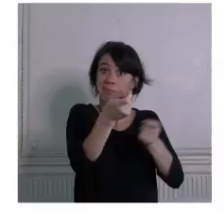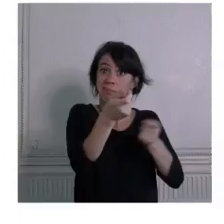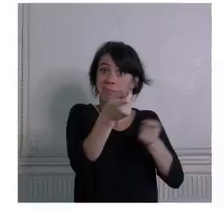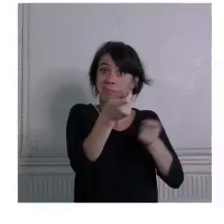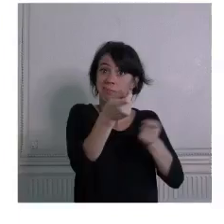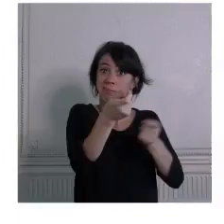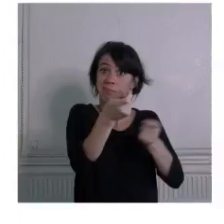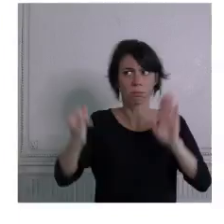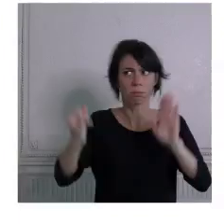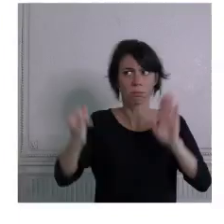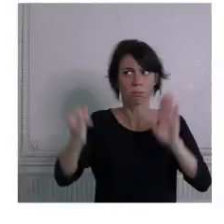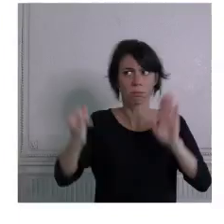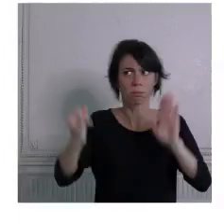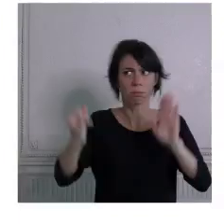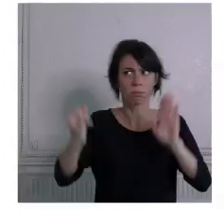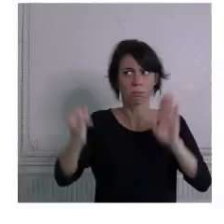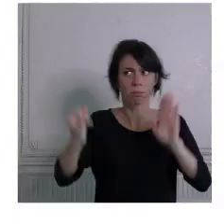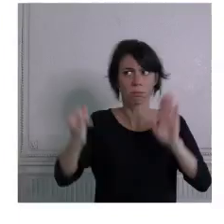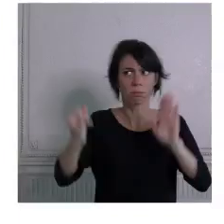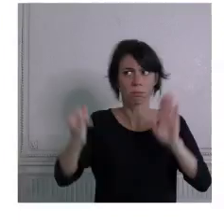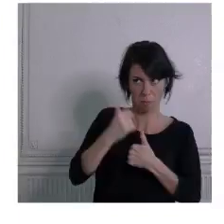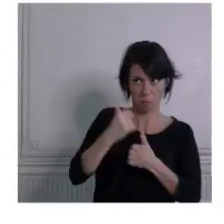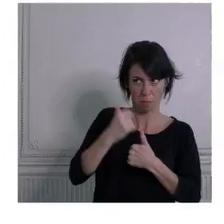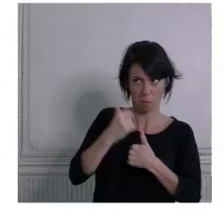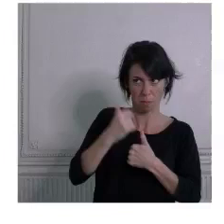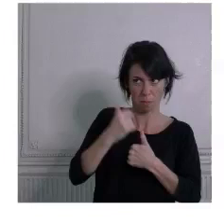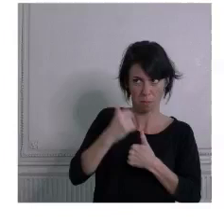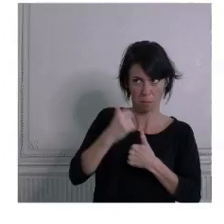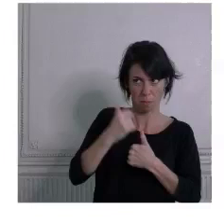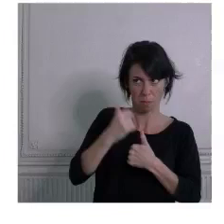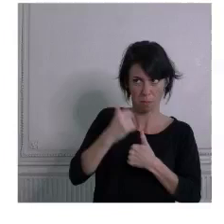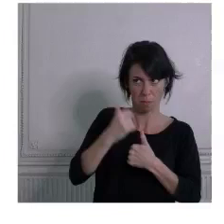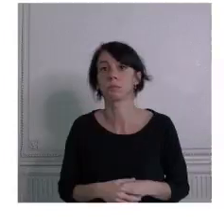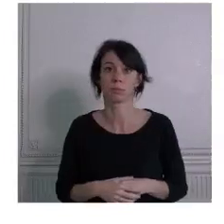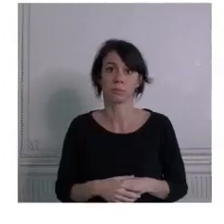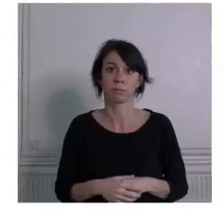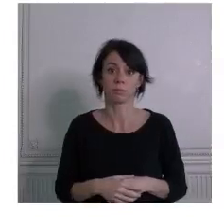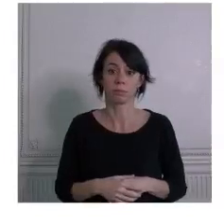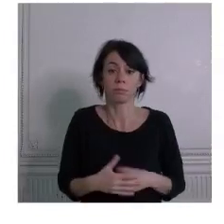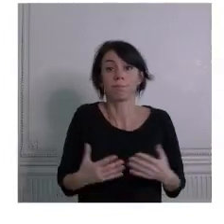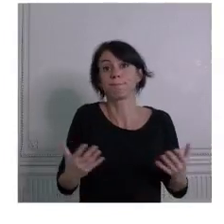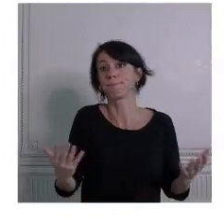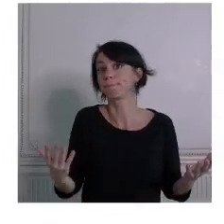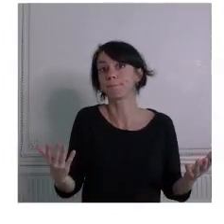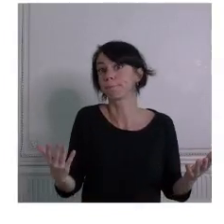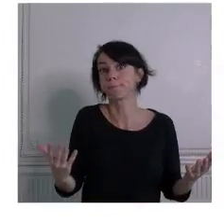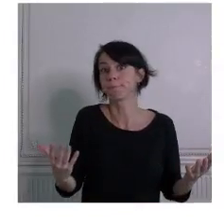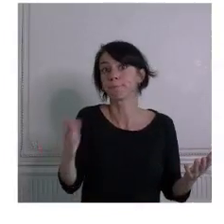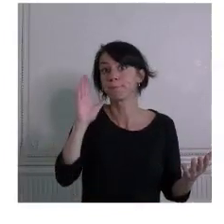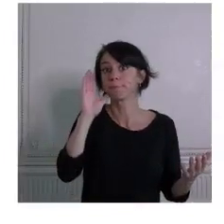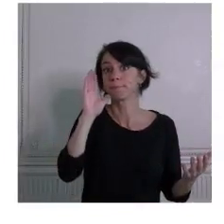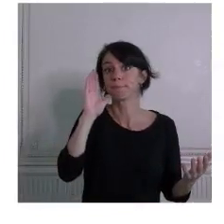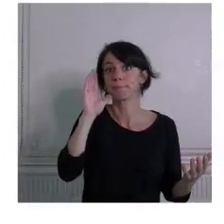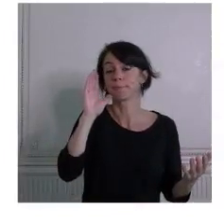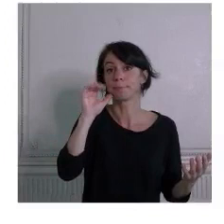C'est un produit, surtout des services que je vais vous montrer. Deux petites choses. Ça ne nous empêche pas d'avoir un débat ce soir, et surtout, les